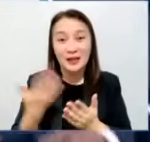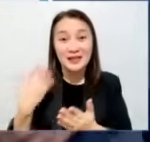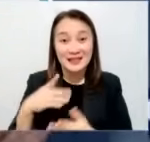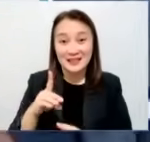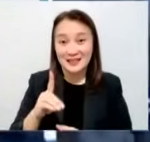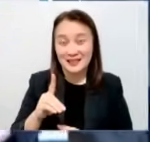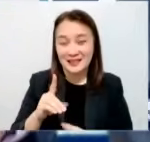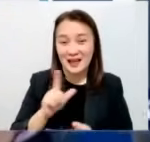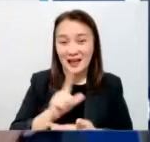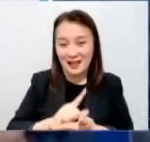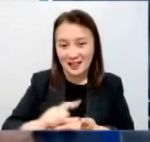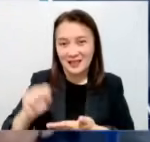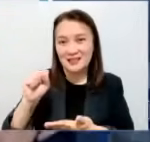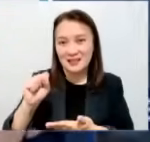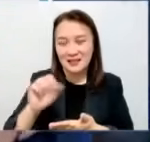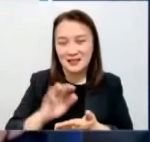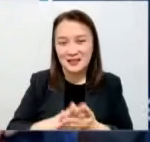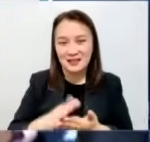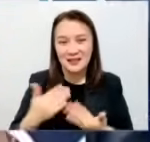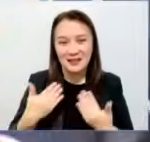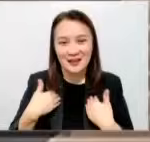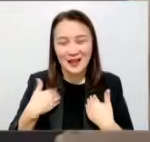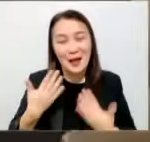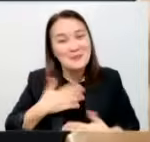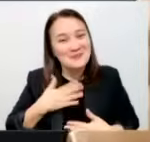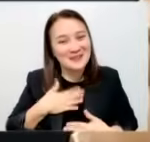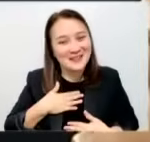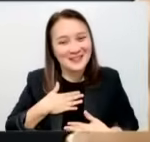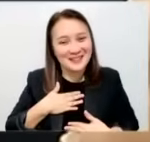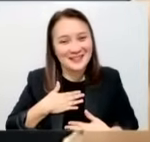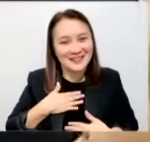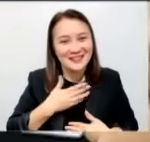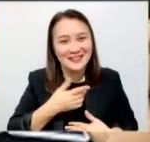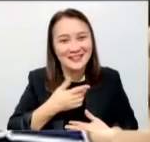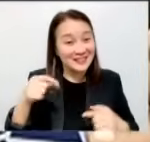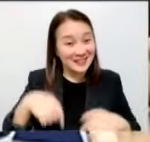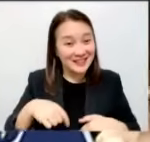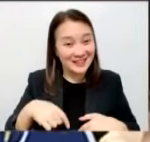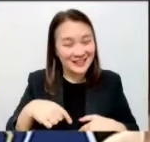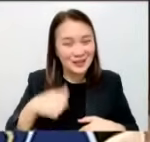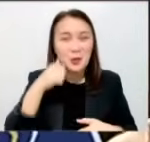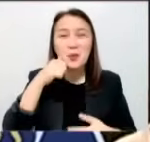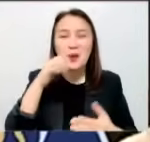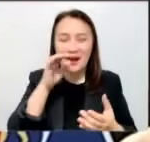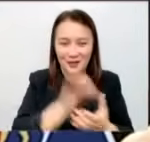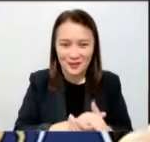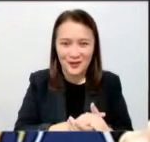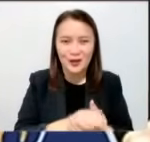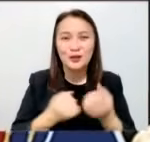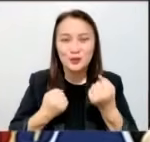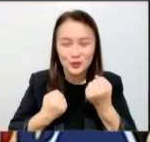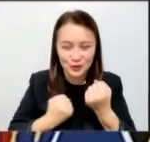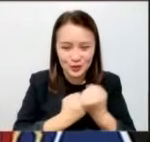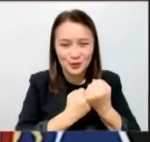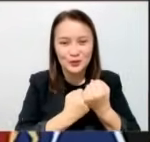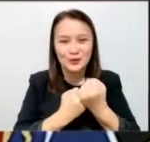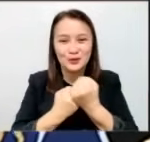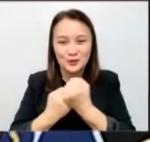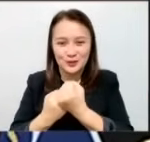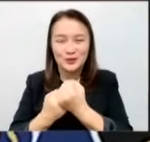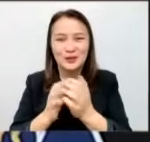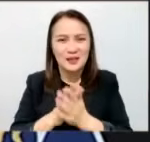University na si Aldin Ayo. Sobrang happy ko kasi nandito yung wife ko, sinusuportahan ako sa lahat